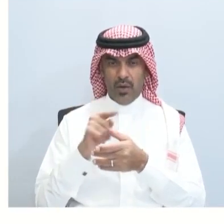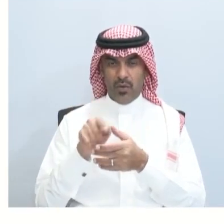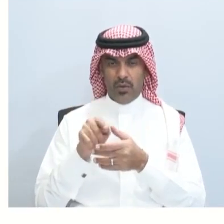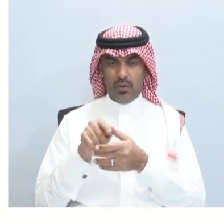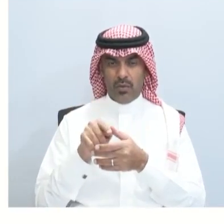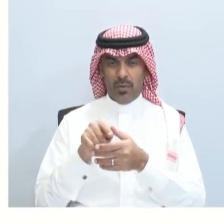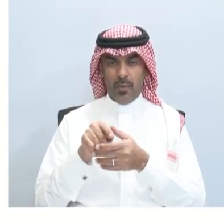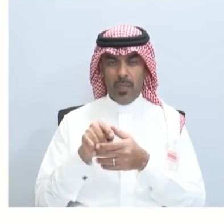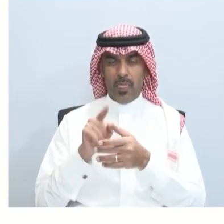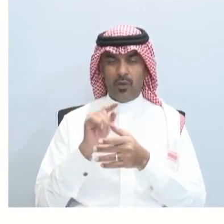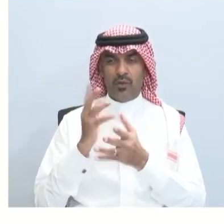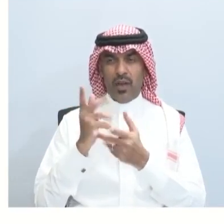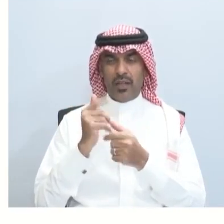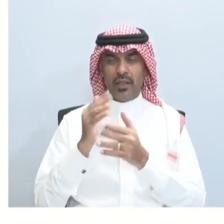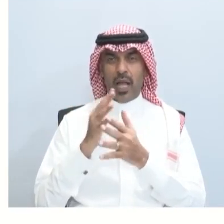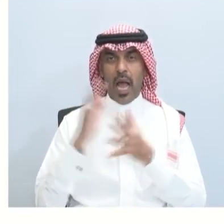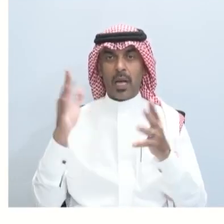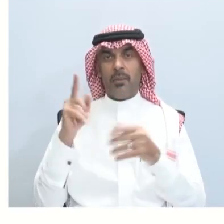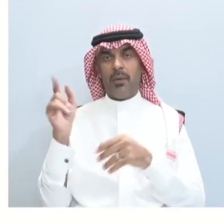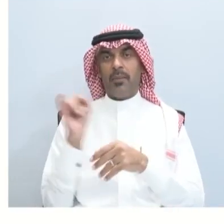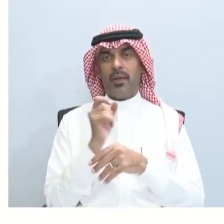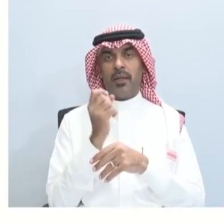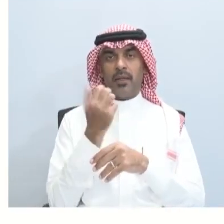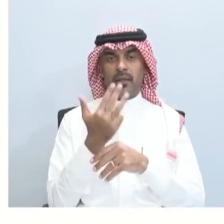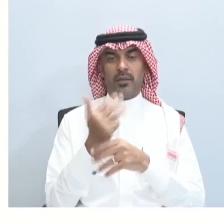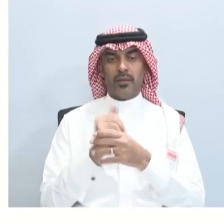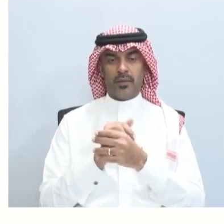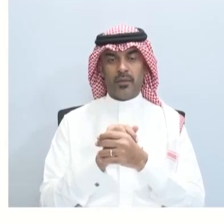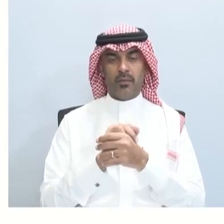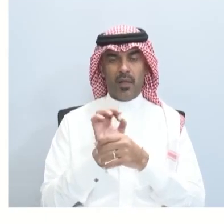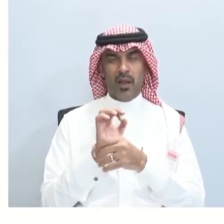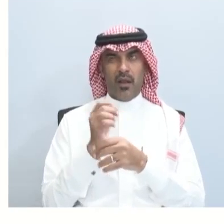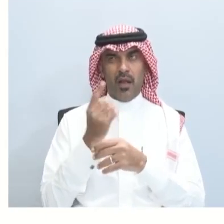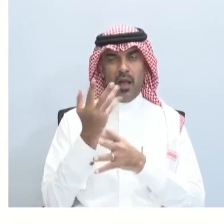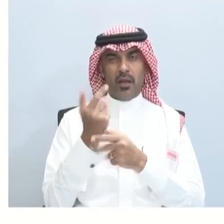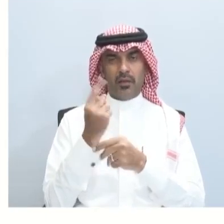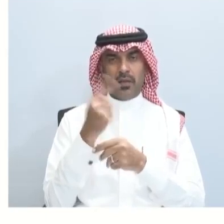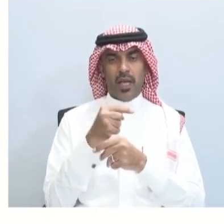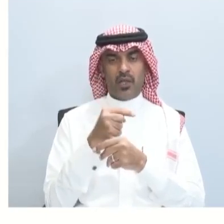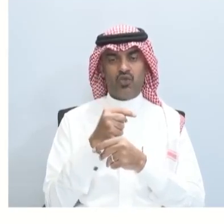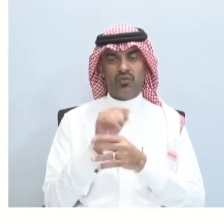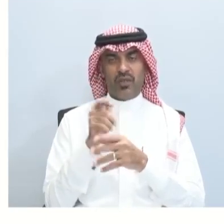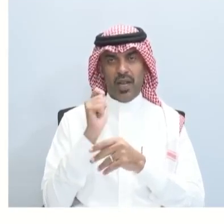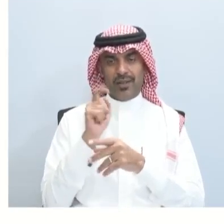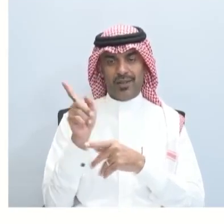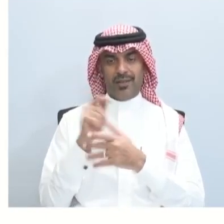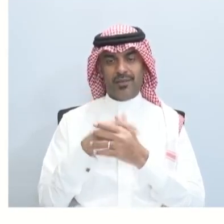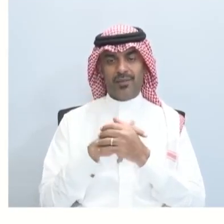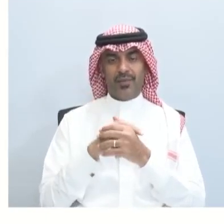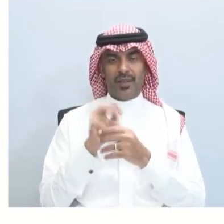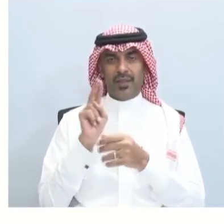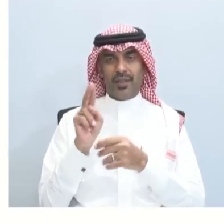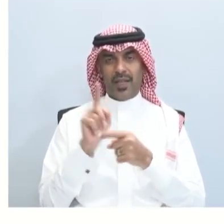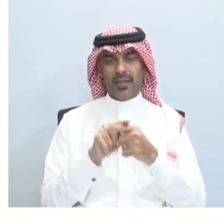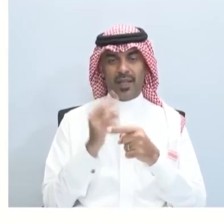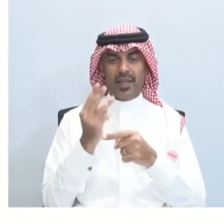نعوض باي عدد اكبر من تسعه ليكن العدد 11 في المتباينه الاصليه تاء